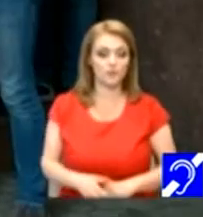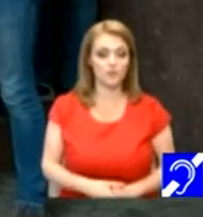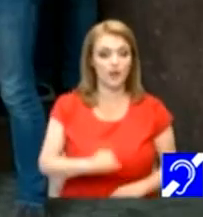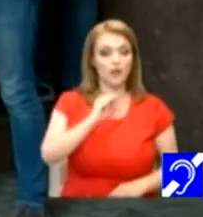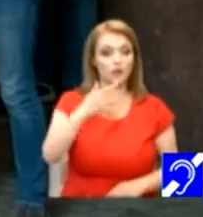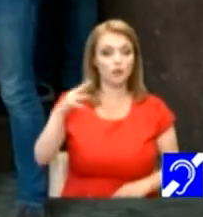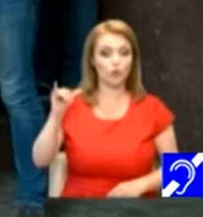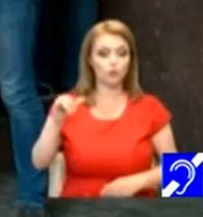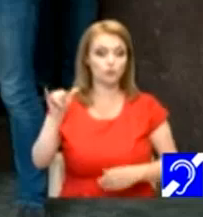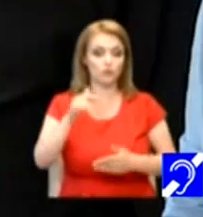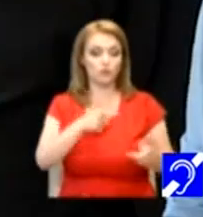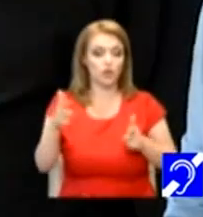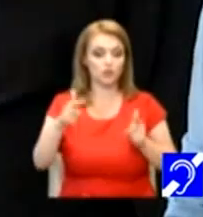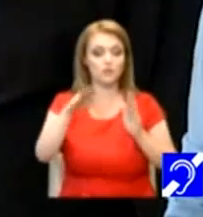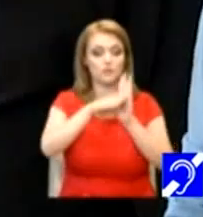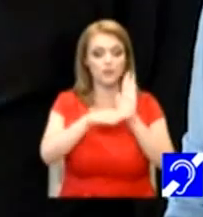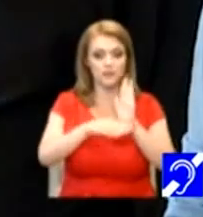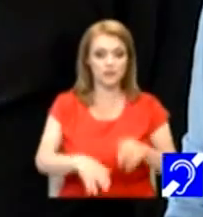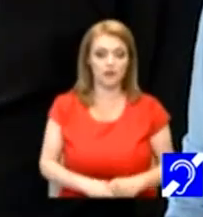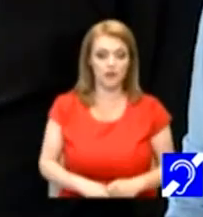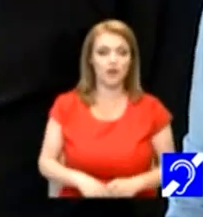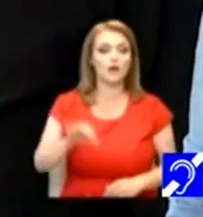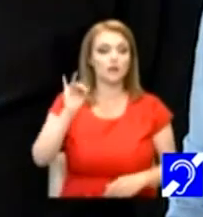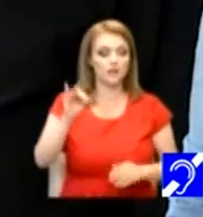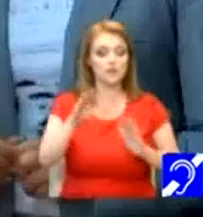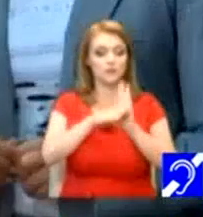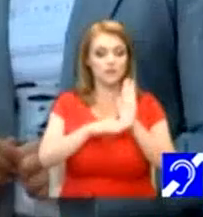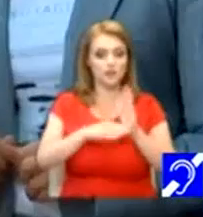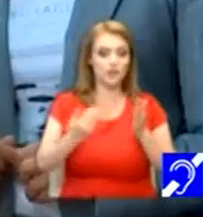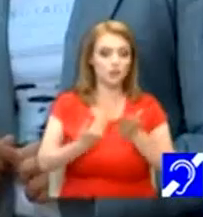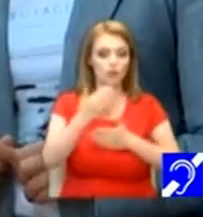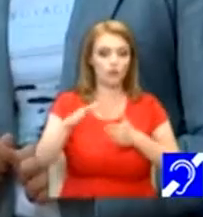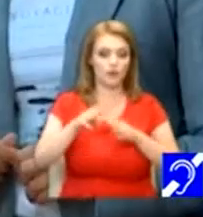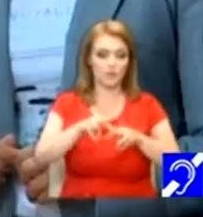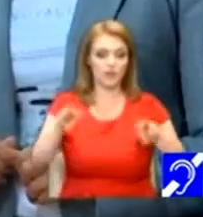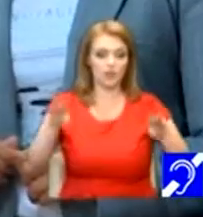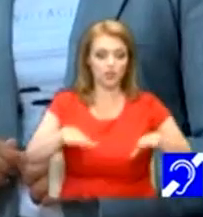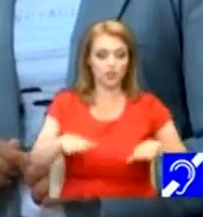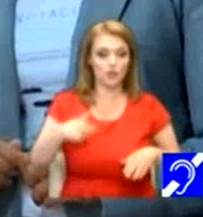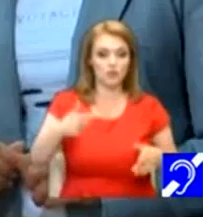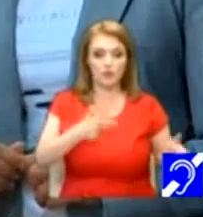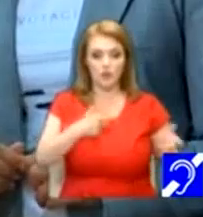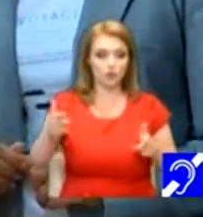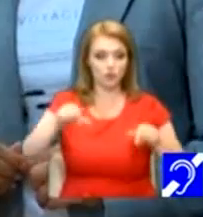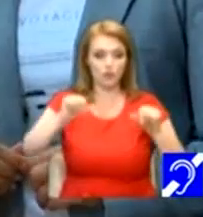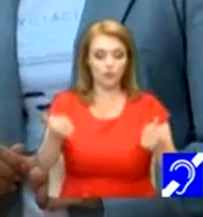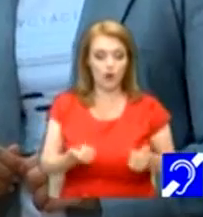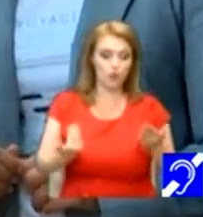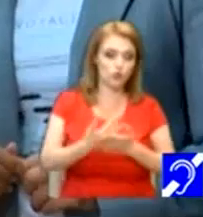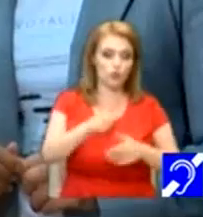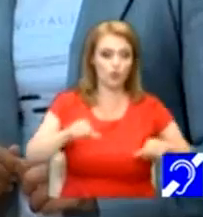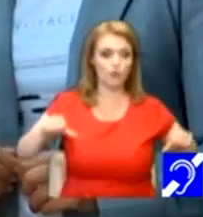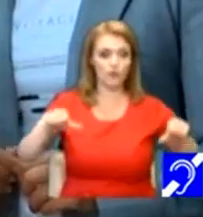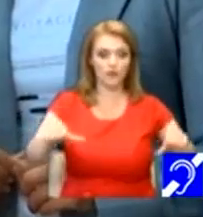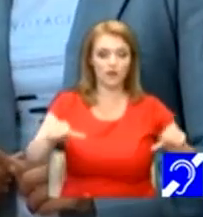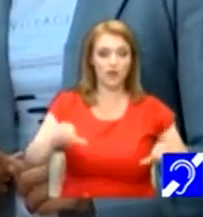Igor Grosu are deja o listă de priorități, dar și o listă a noilor miniștri. Suntem gata să numim un nou guvern și să